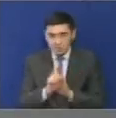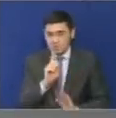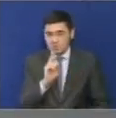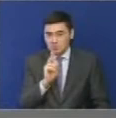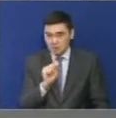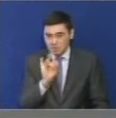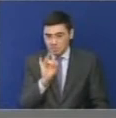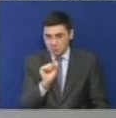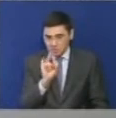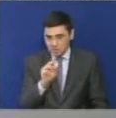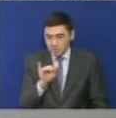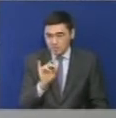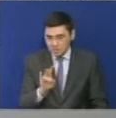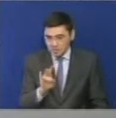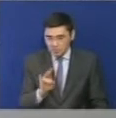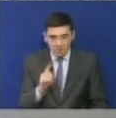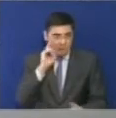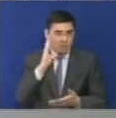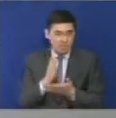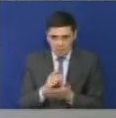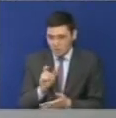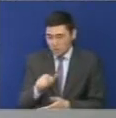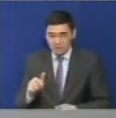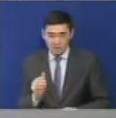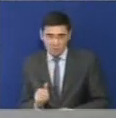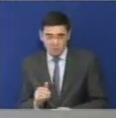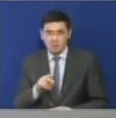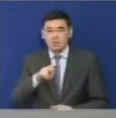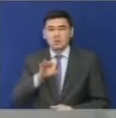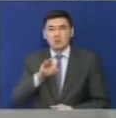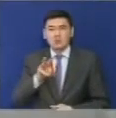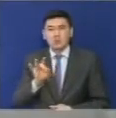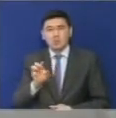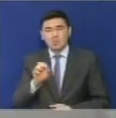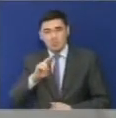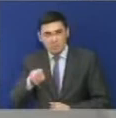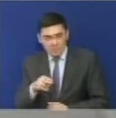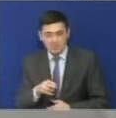күшейтілді. Бұл ретте бірінші кезекте кәсіпкерлерге оңай тимеді. Ломбард, компьютерлік техника және